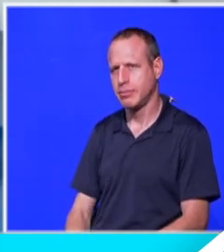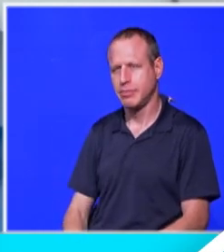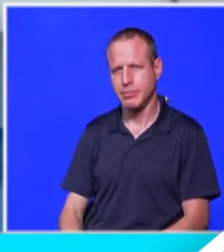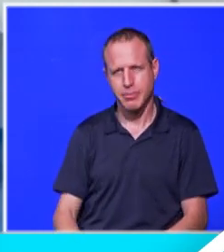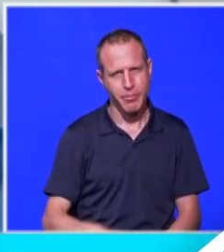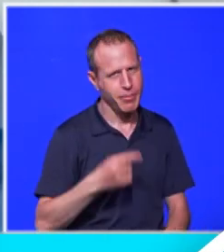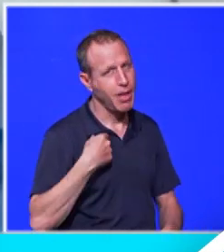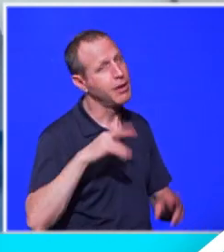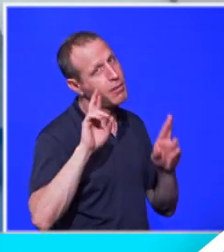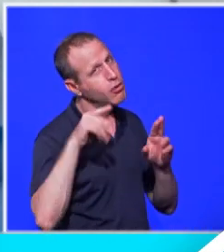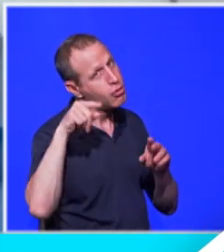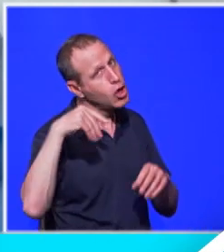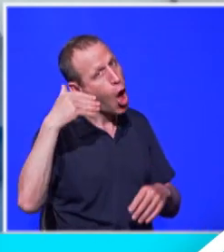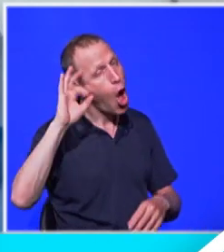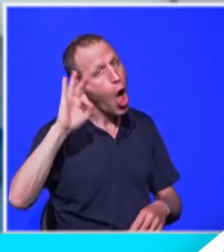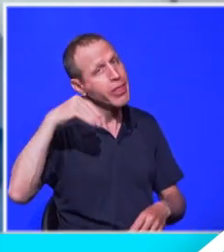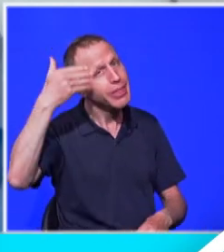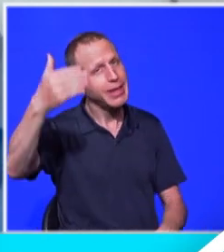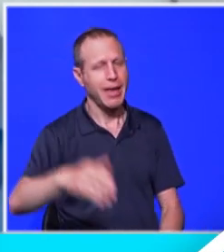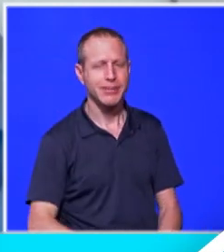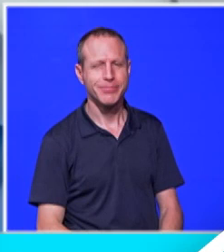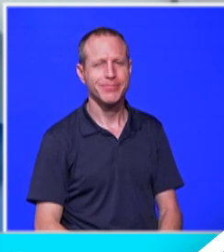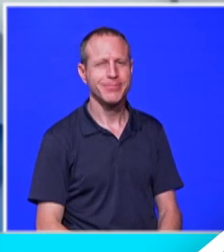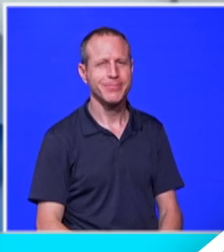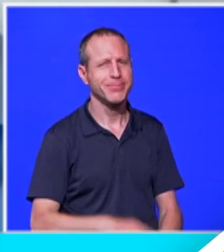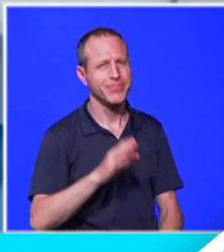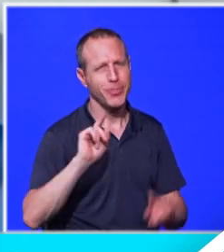אני מקווה שהיא עוד תהיה. אבל